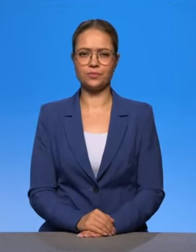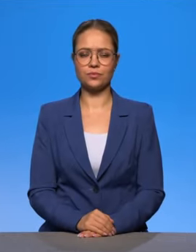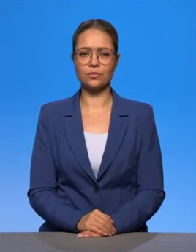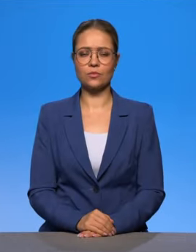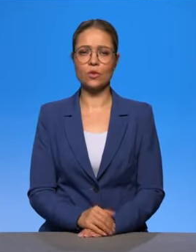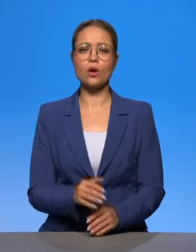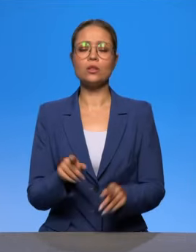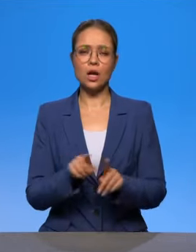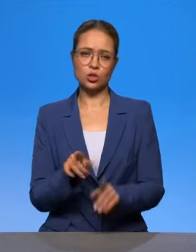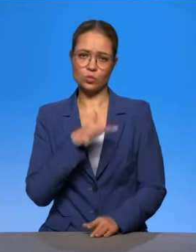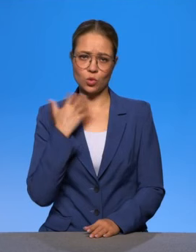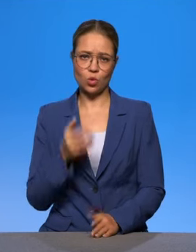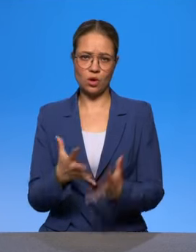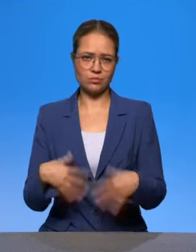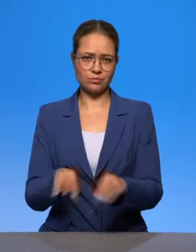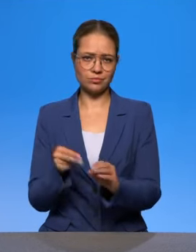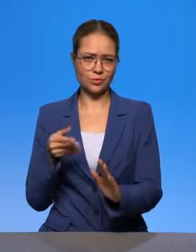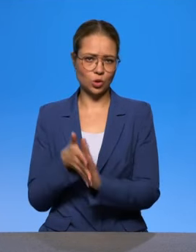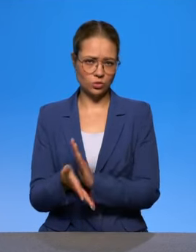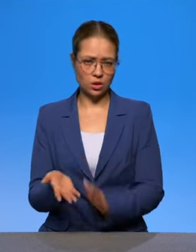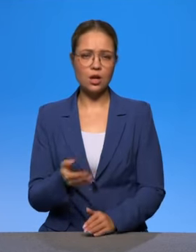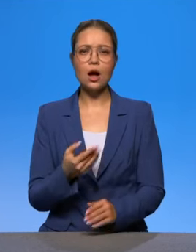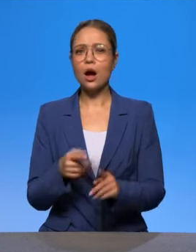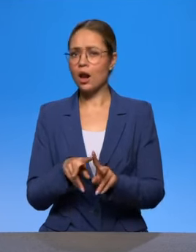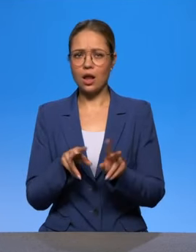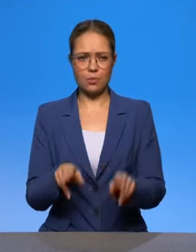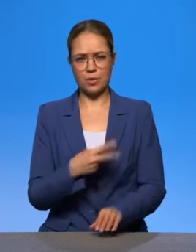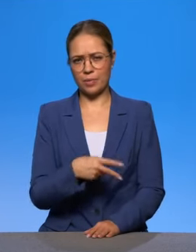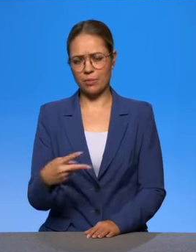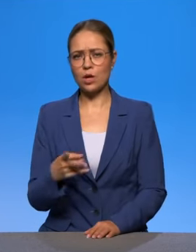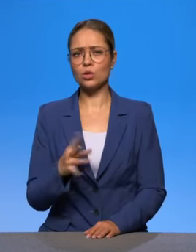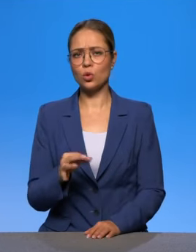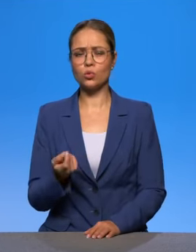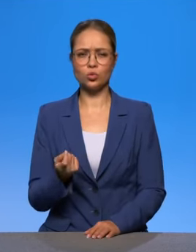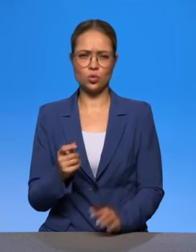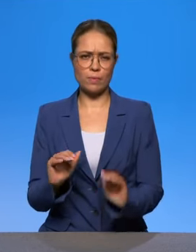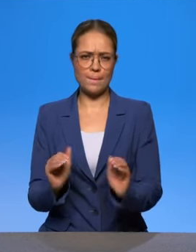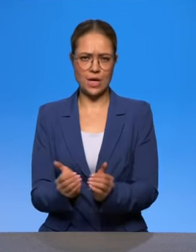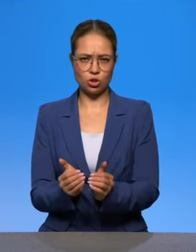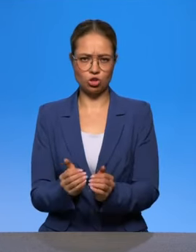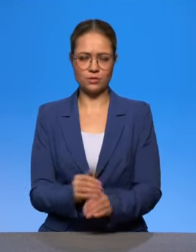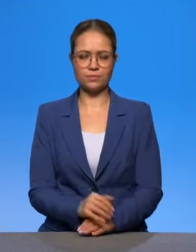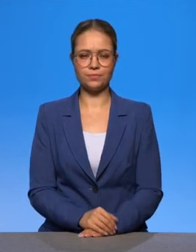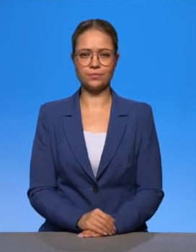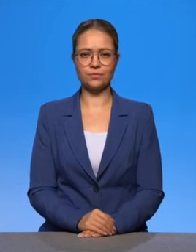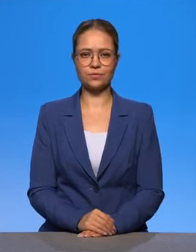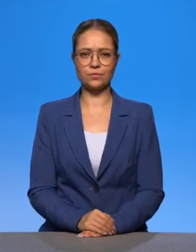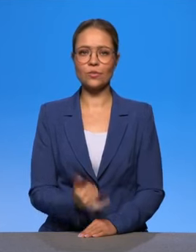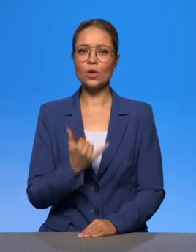занимает социалка. Социалка почти такая же, как оборонка, чуть-чуть поменьше. То есть у нас